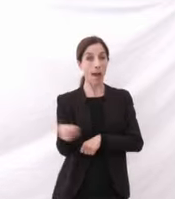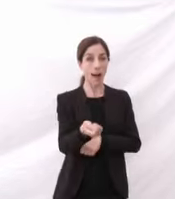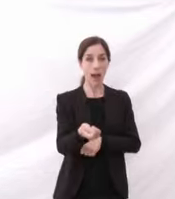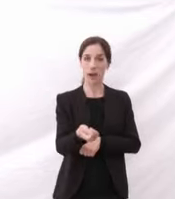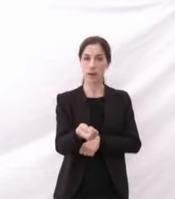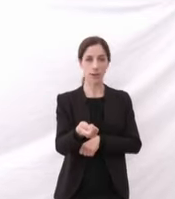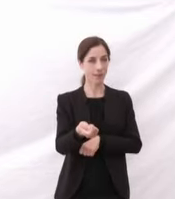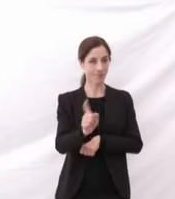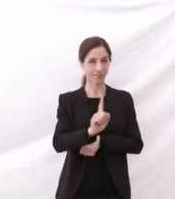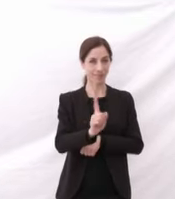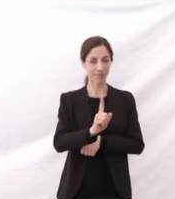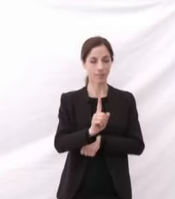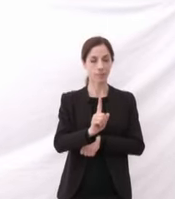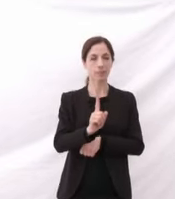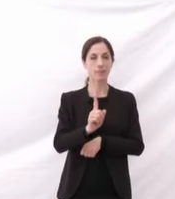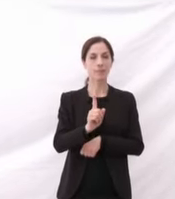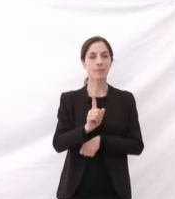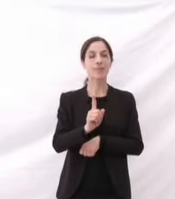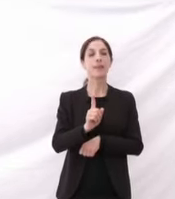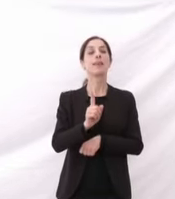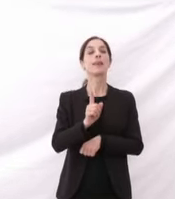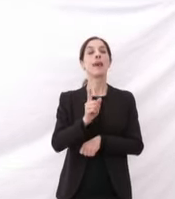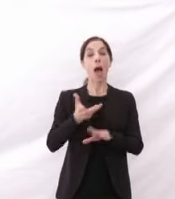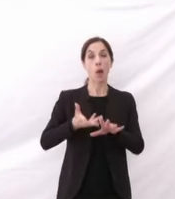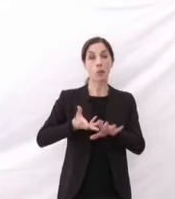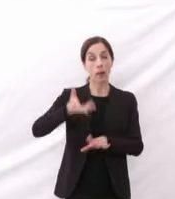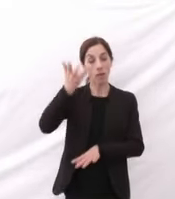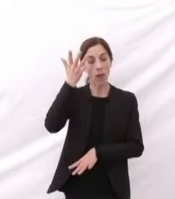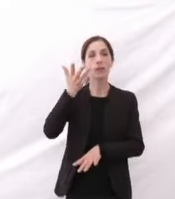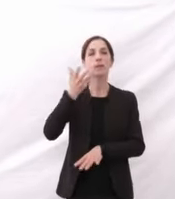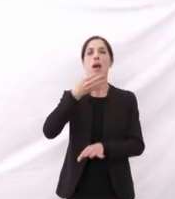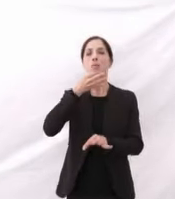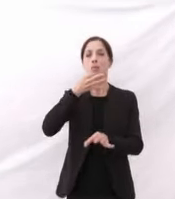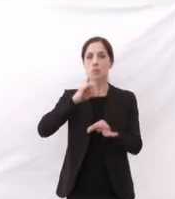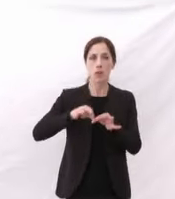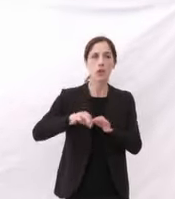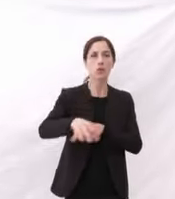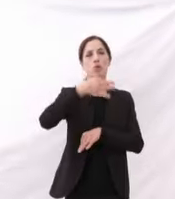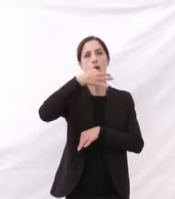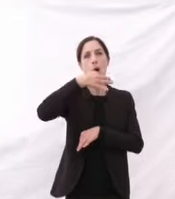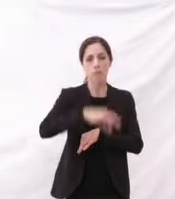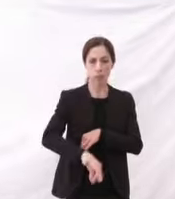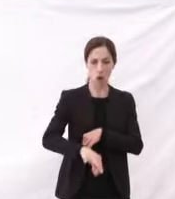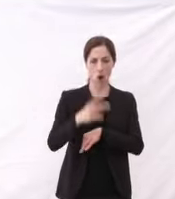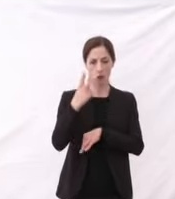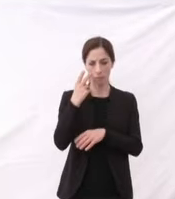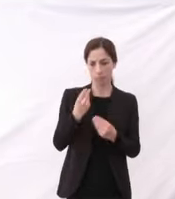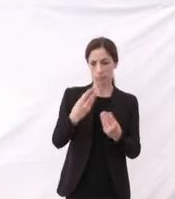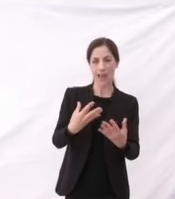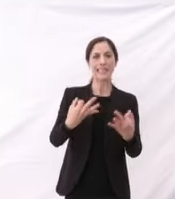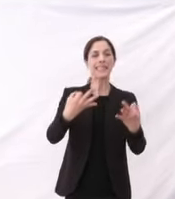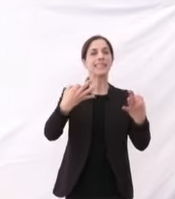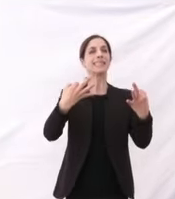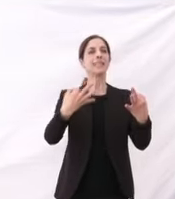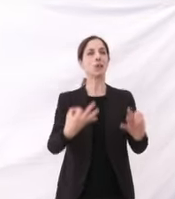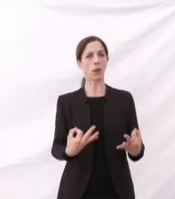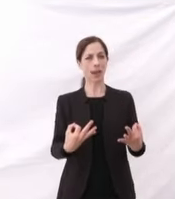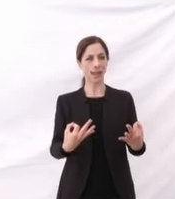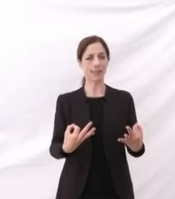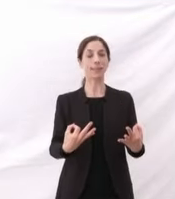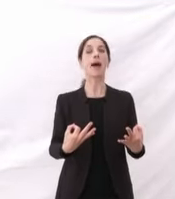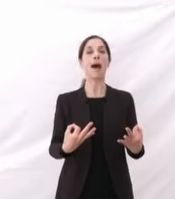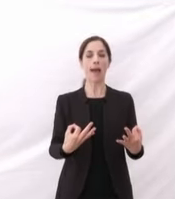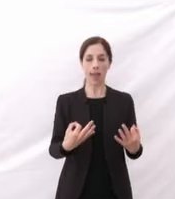ma sulla capacità di assicurare sicurezza, tutelando al contempo la libertà